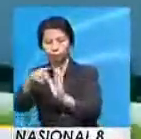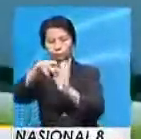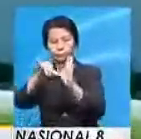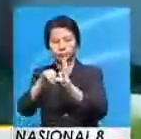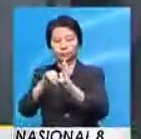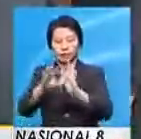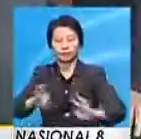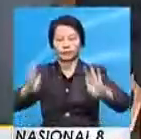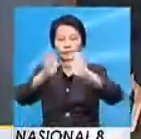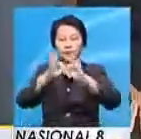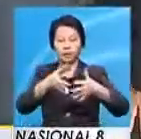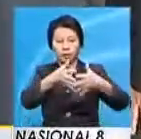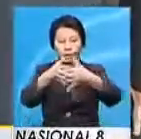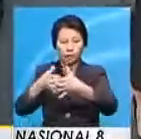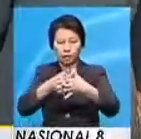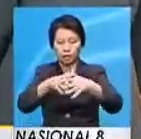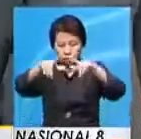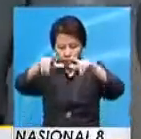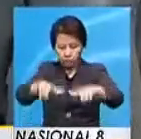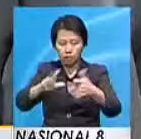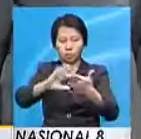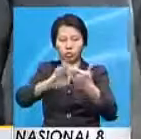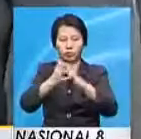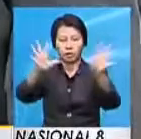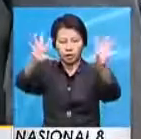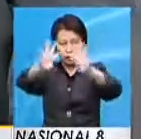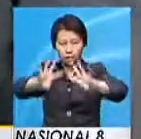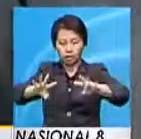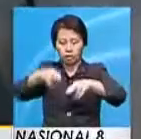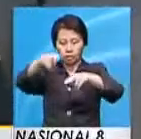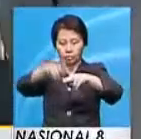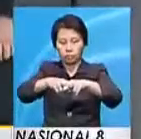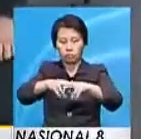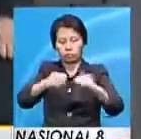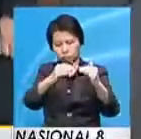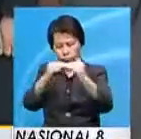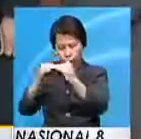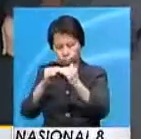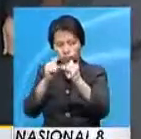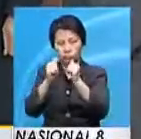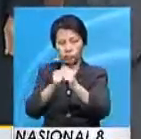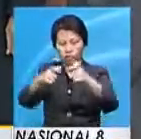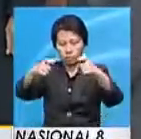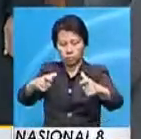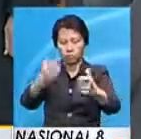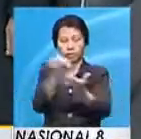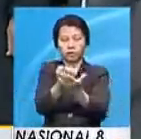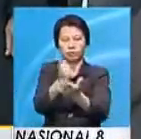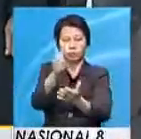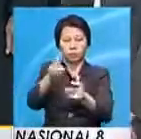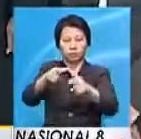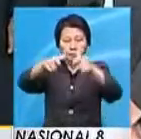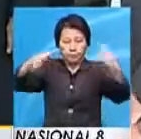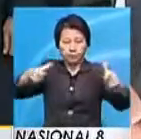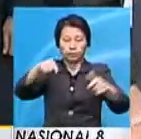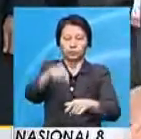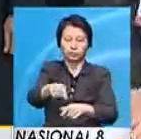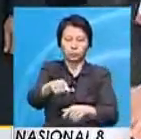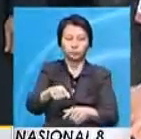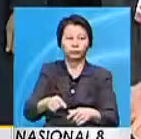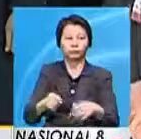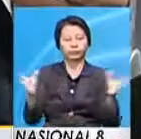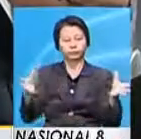penting Amerika Syarikat yang meletakkan komuniti ASEAN pada kedudukannya setaraf dengan blok ekonomi kedua terbesar itu.